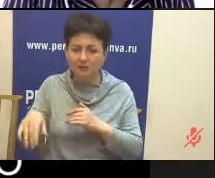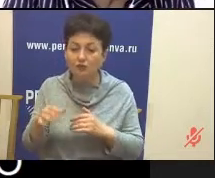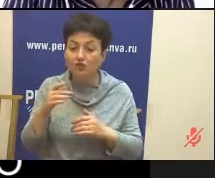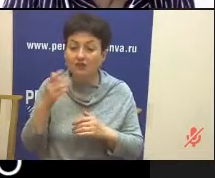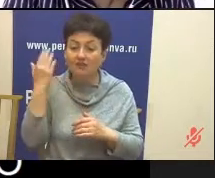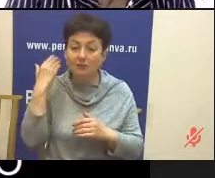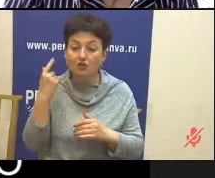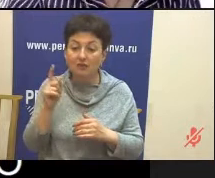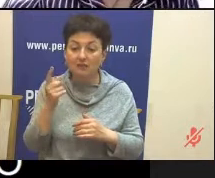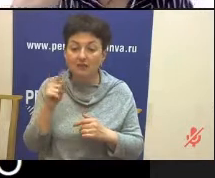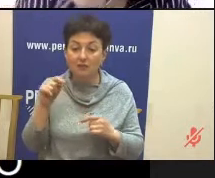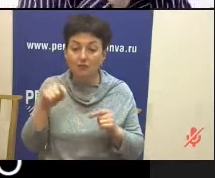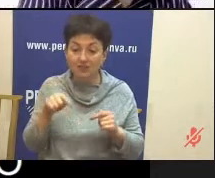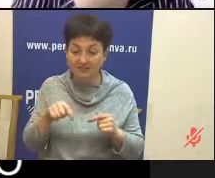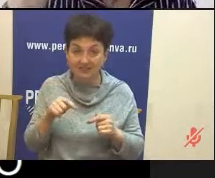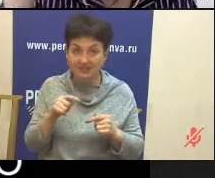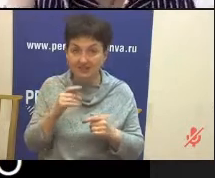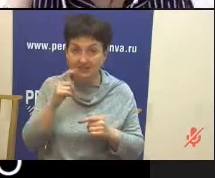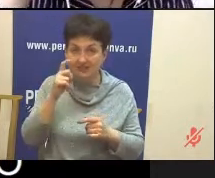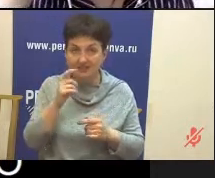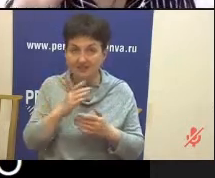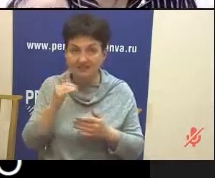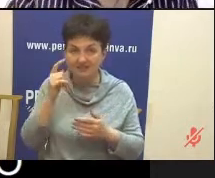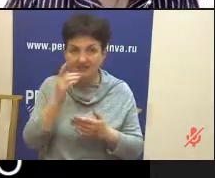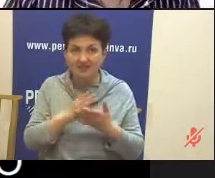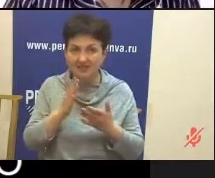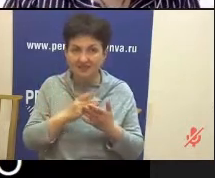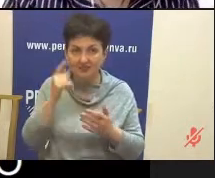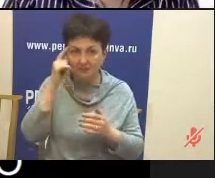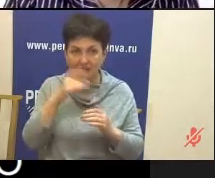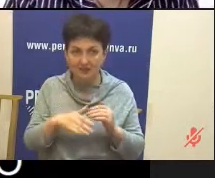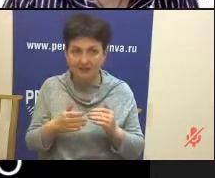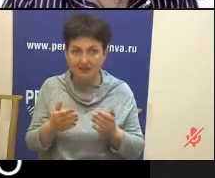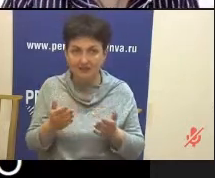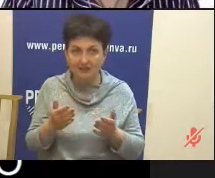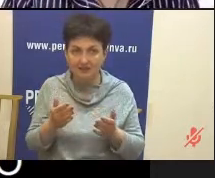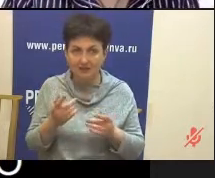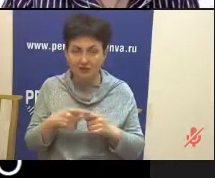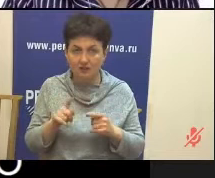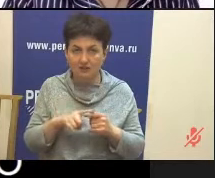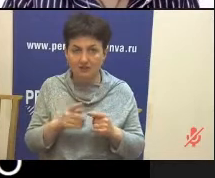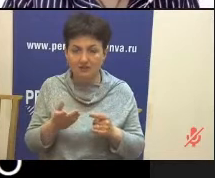отходящий в прошлое, потому что здесь не совсем понятно